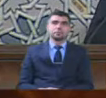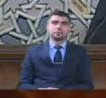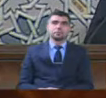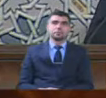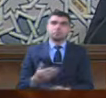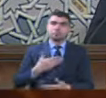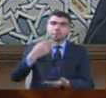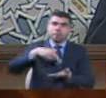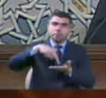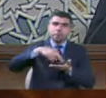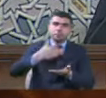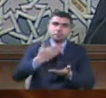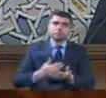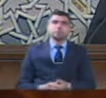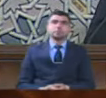تفضل السيد النائب.